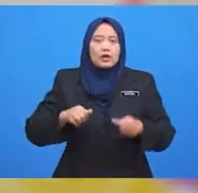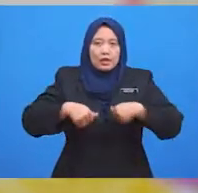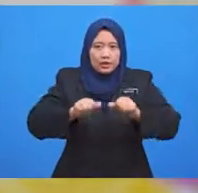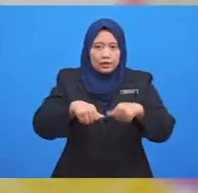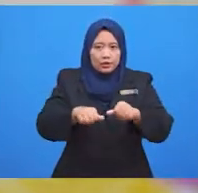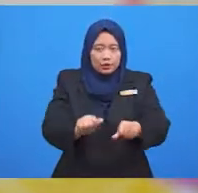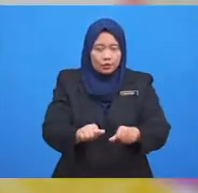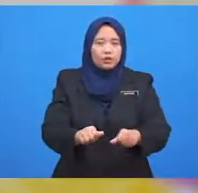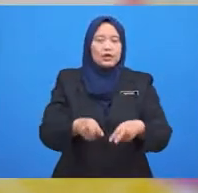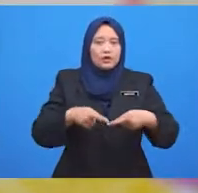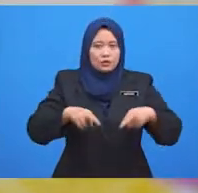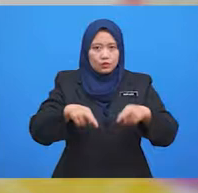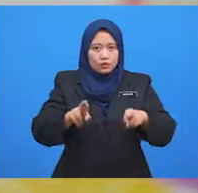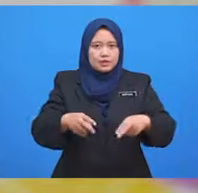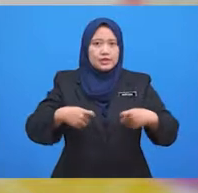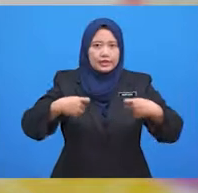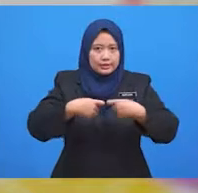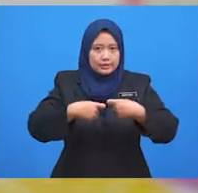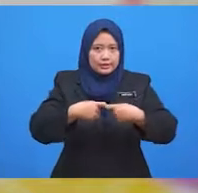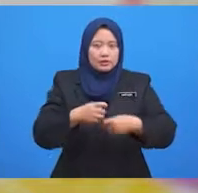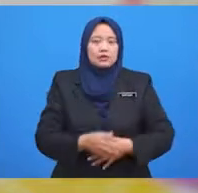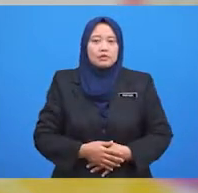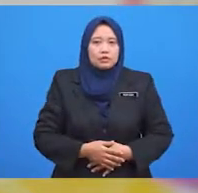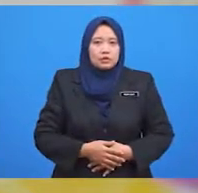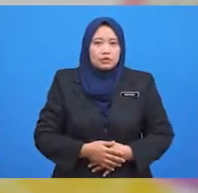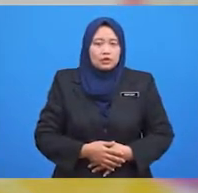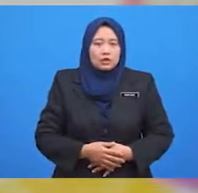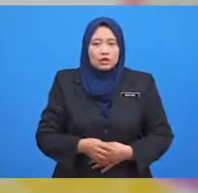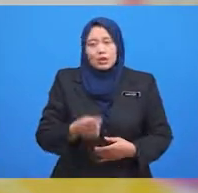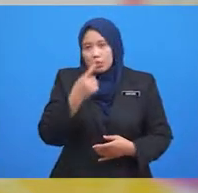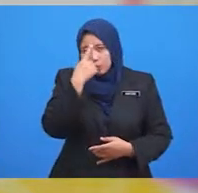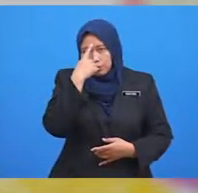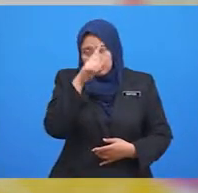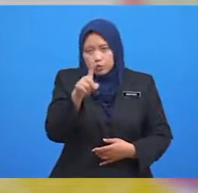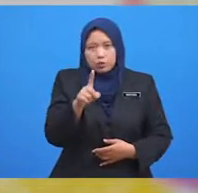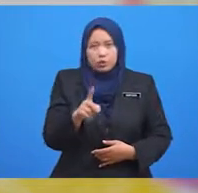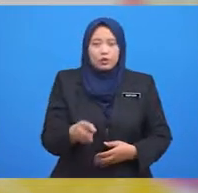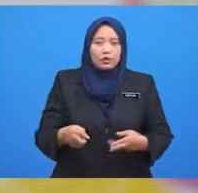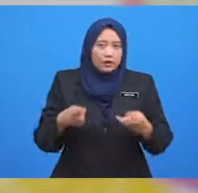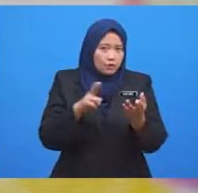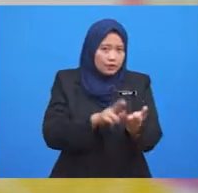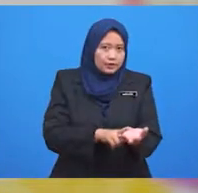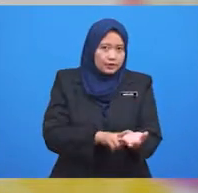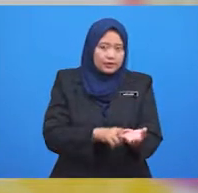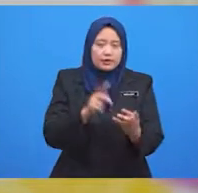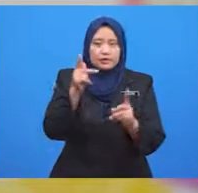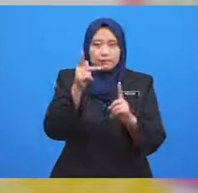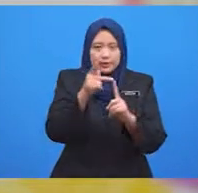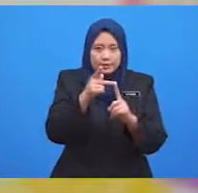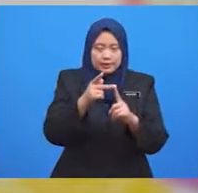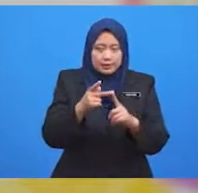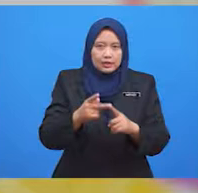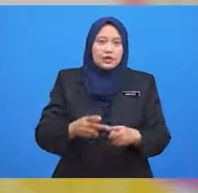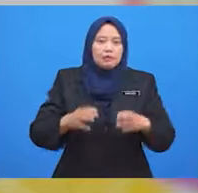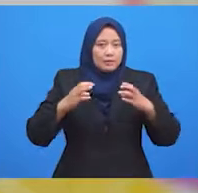rawatan badan elektroterapi ialah rawatan badan yang ditawarkan kepada pelanggan untuk mengatasi masalah badan